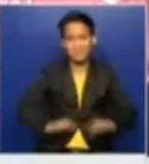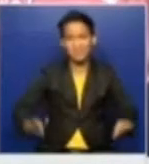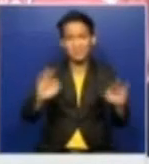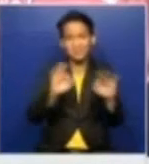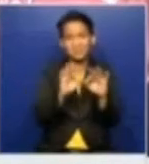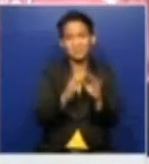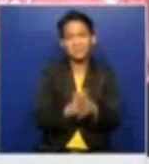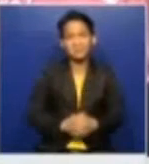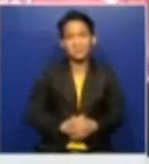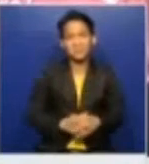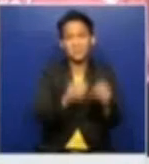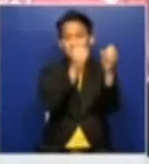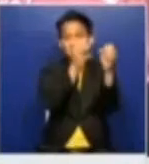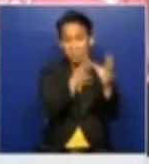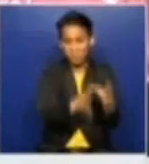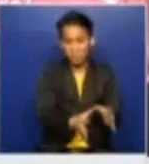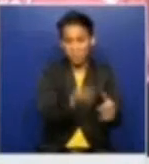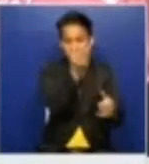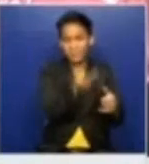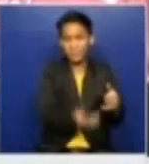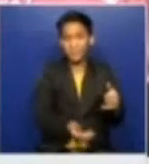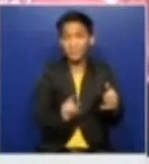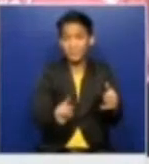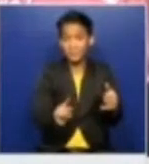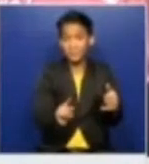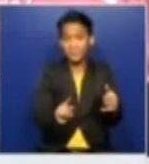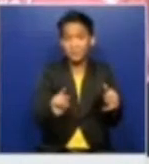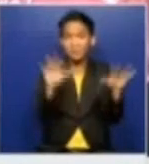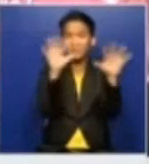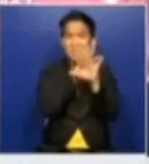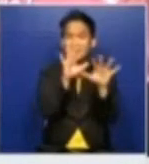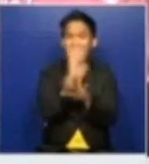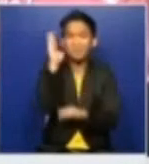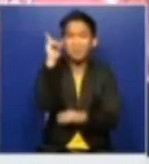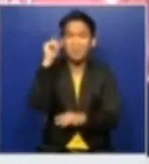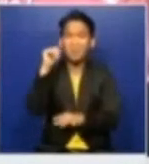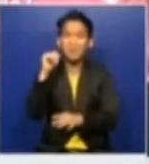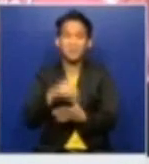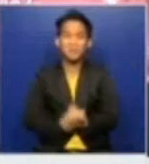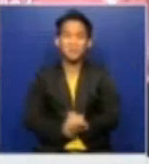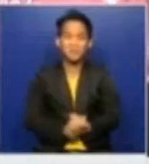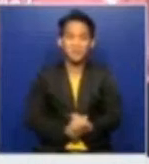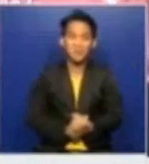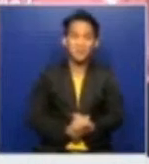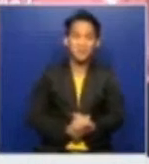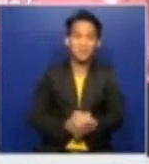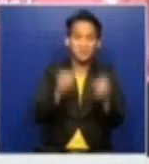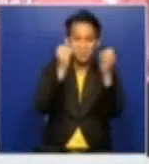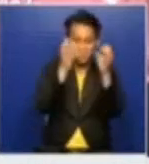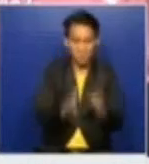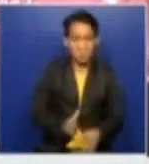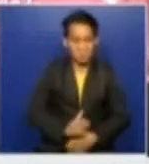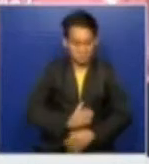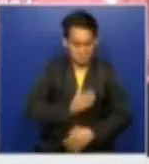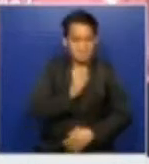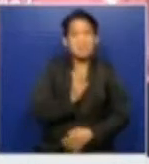ก็คือต้องมีคุณครูซึ่งเป็นเปรียบเสมือนคุณพ่อคุณแม่คนที่สองครูเป็นครูที่มีเกียรติสังคม